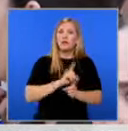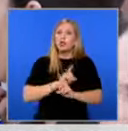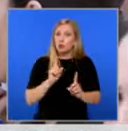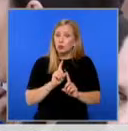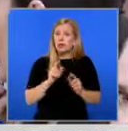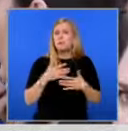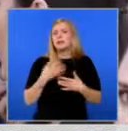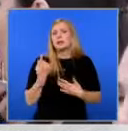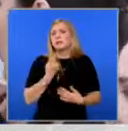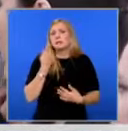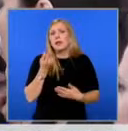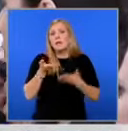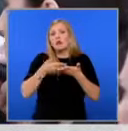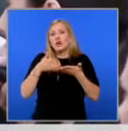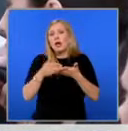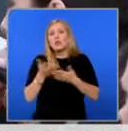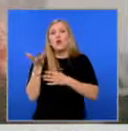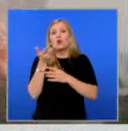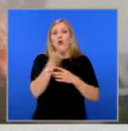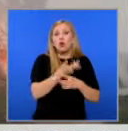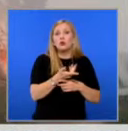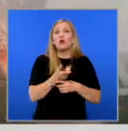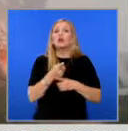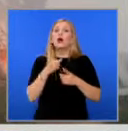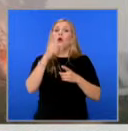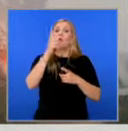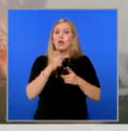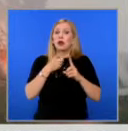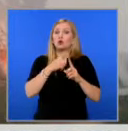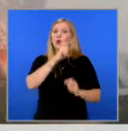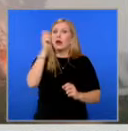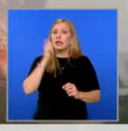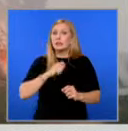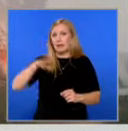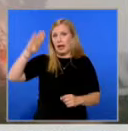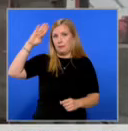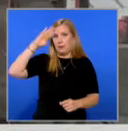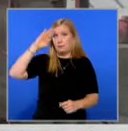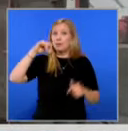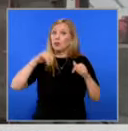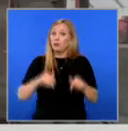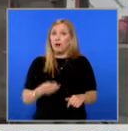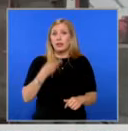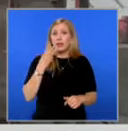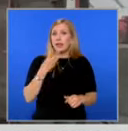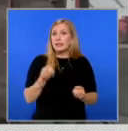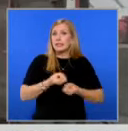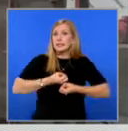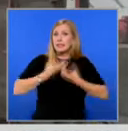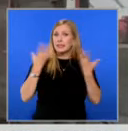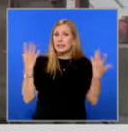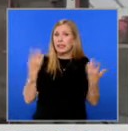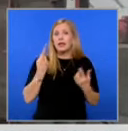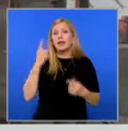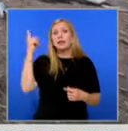отломки от дром ударен от украинската армия това е третият инцидент от 18 юли насам ден след като русия се оттегли от